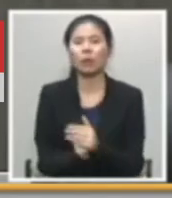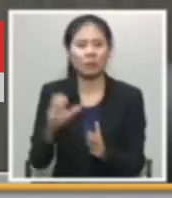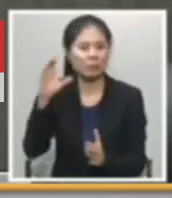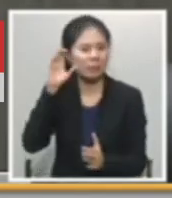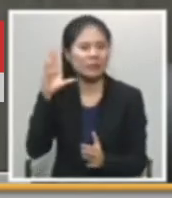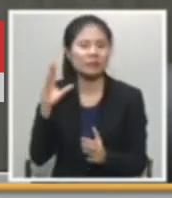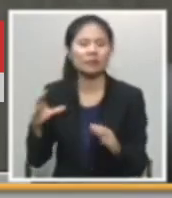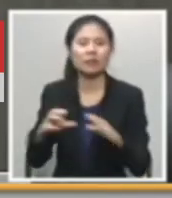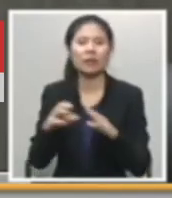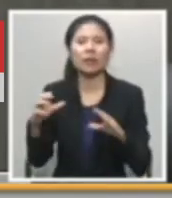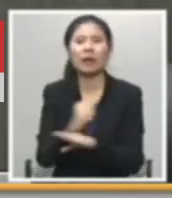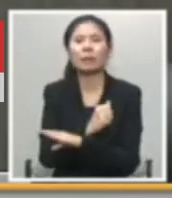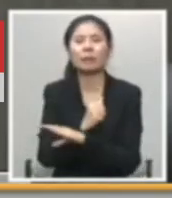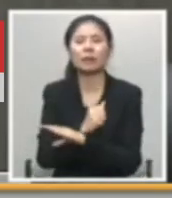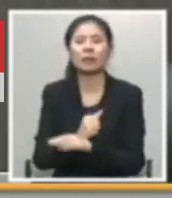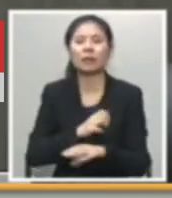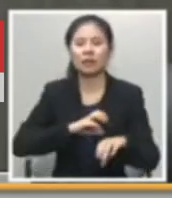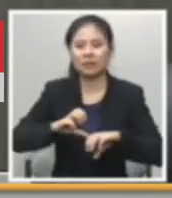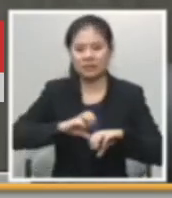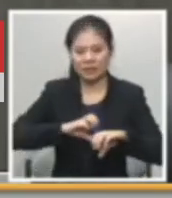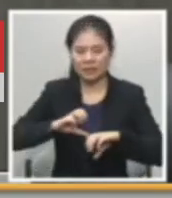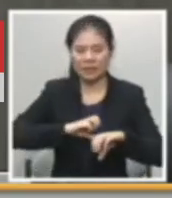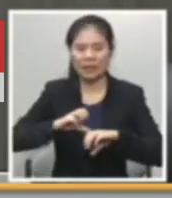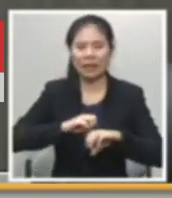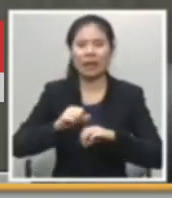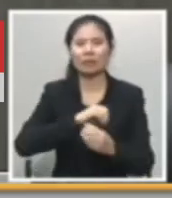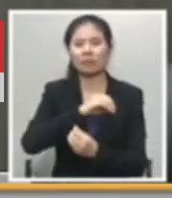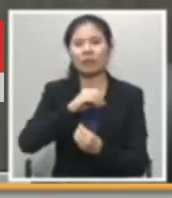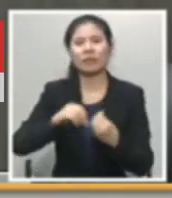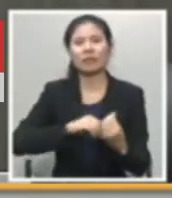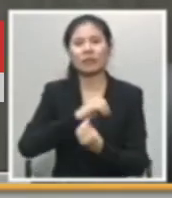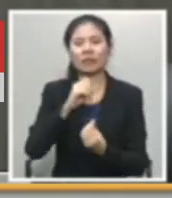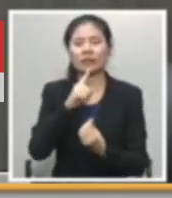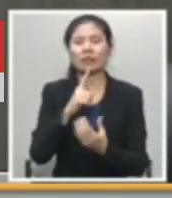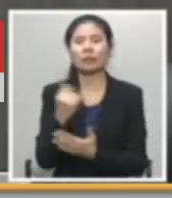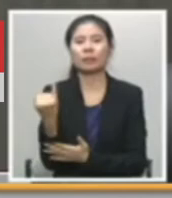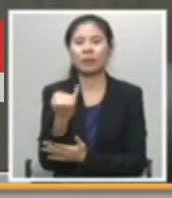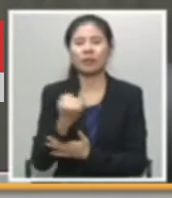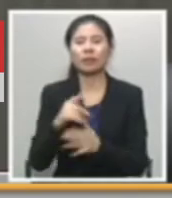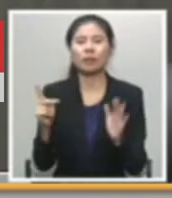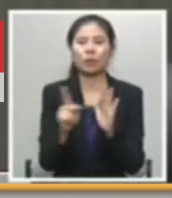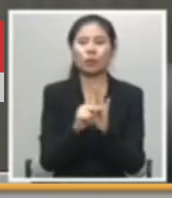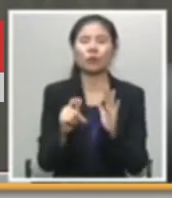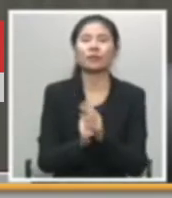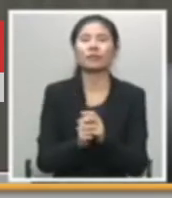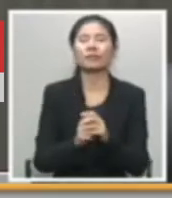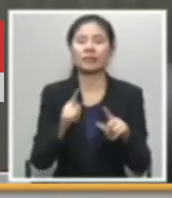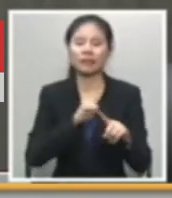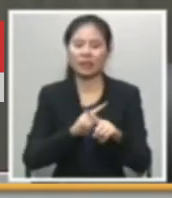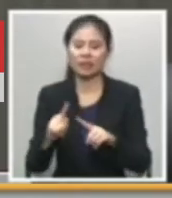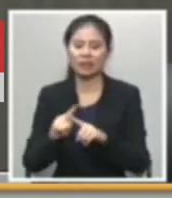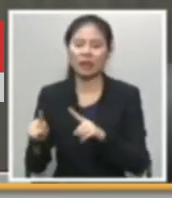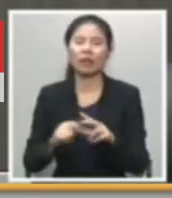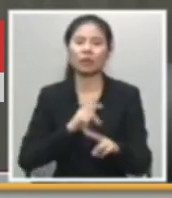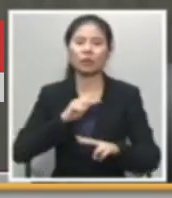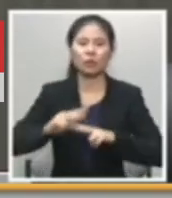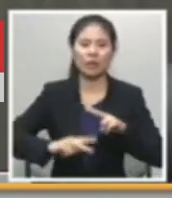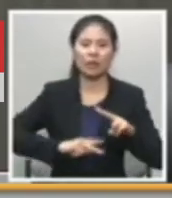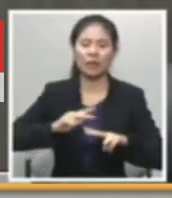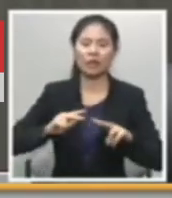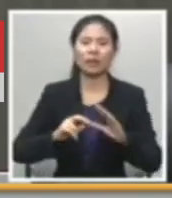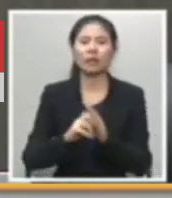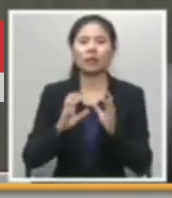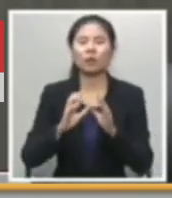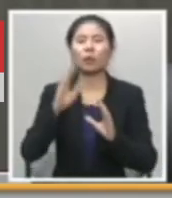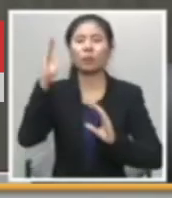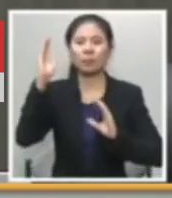องของเราที่ไม่มีเสถียรภาพกฎกติกาที่ผิดเพี้ยนไปจากการปกครองระบอบประ